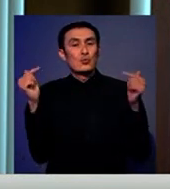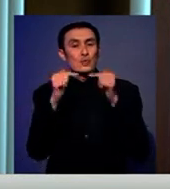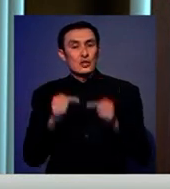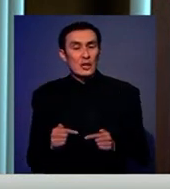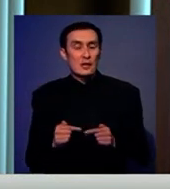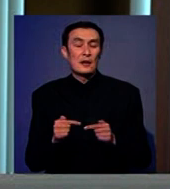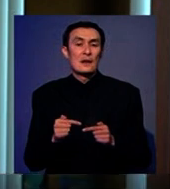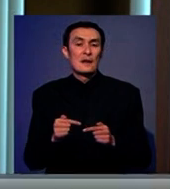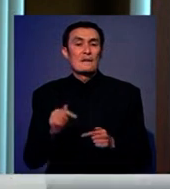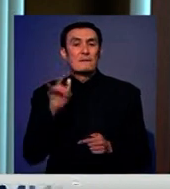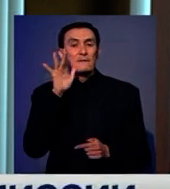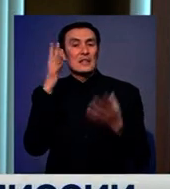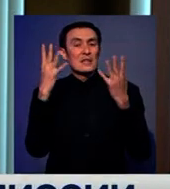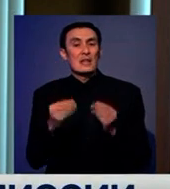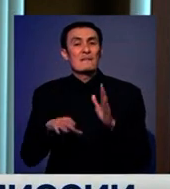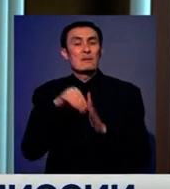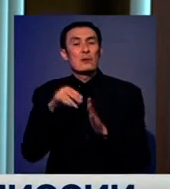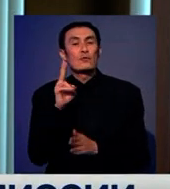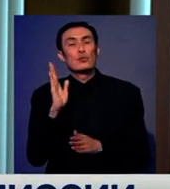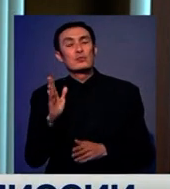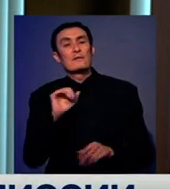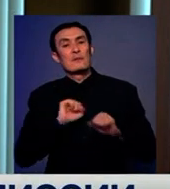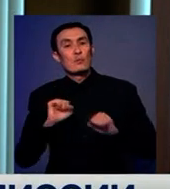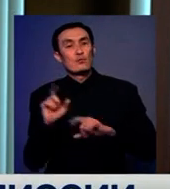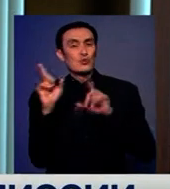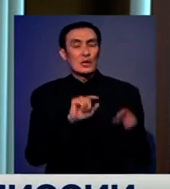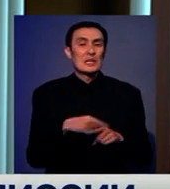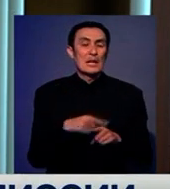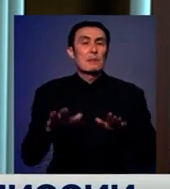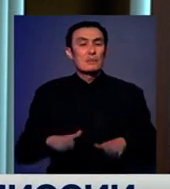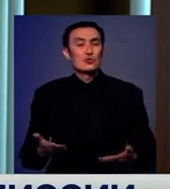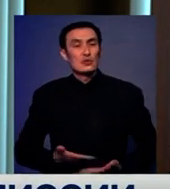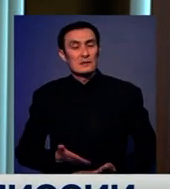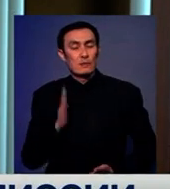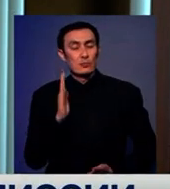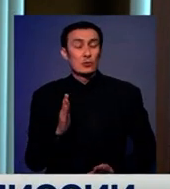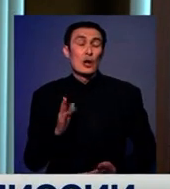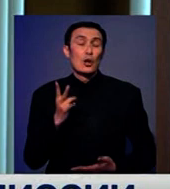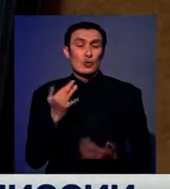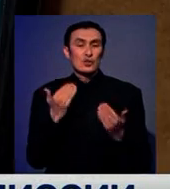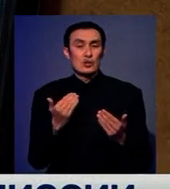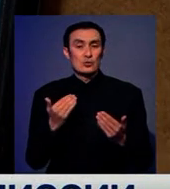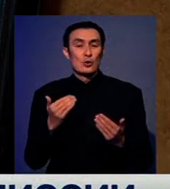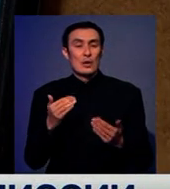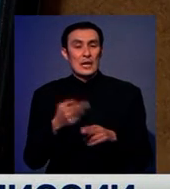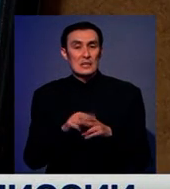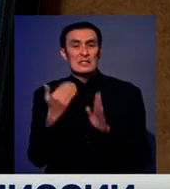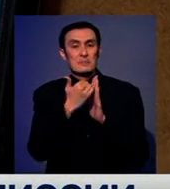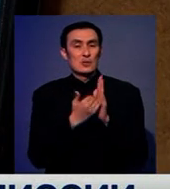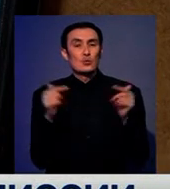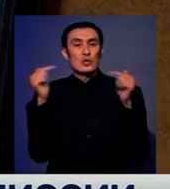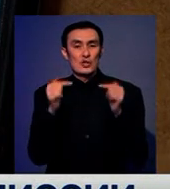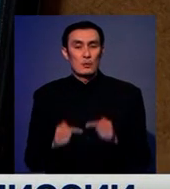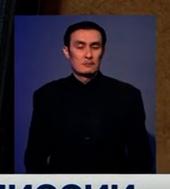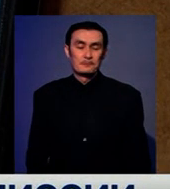день выборов, где кто будет находиться на вахтовой работе или по месту жительства. Сейчас идет уточнение вот этих списков.